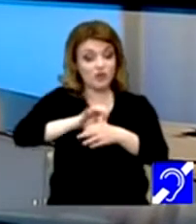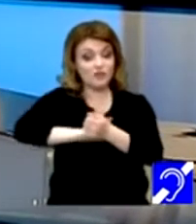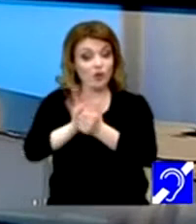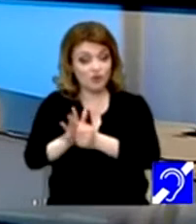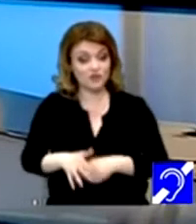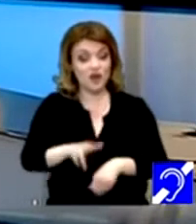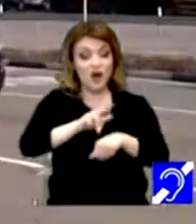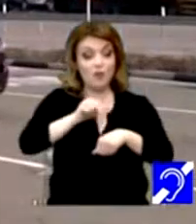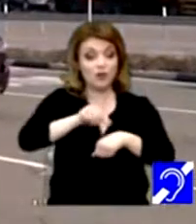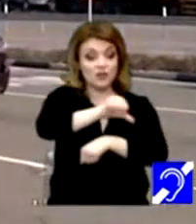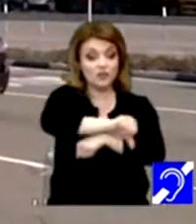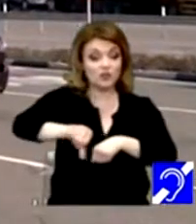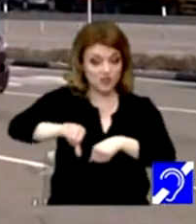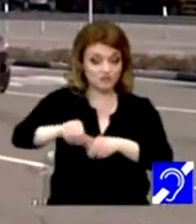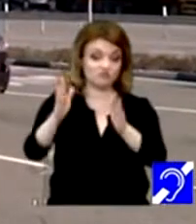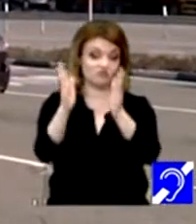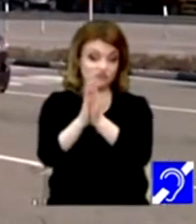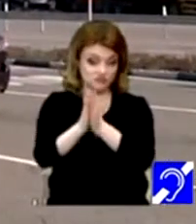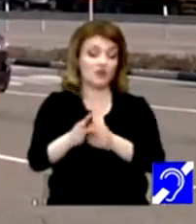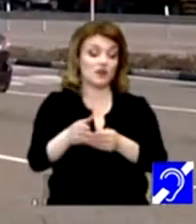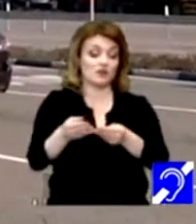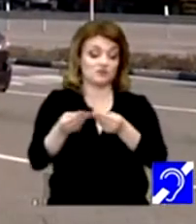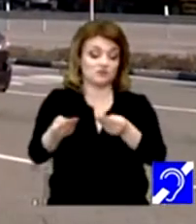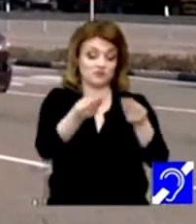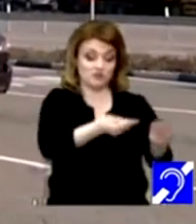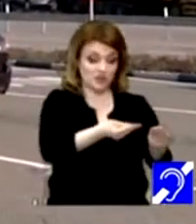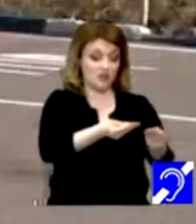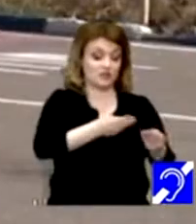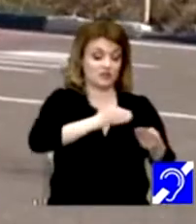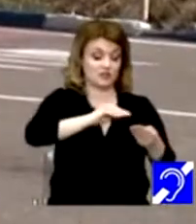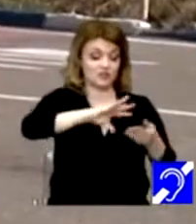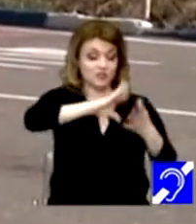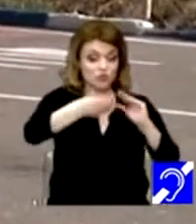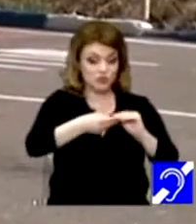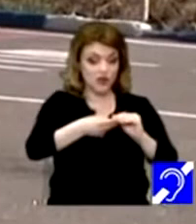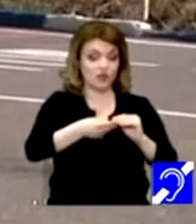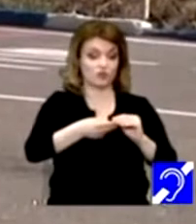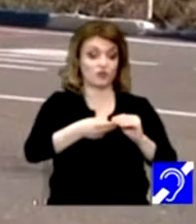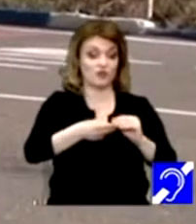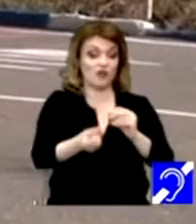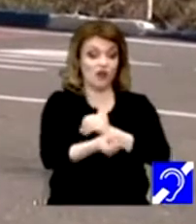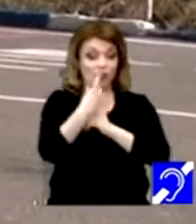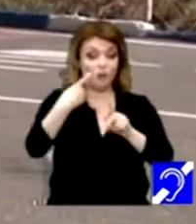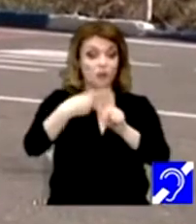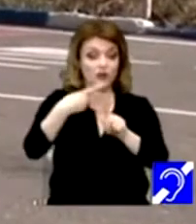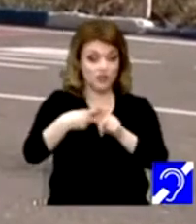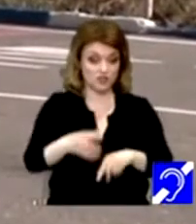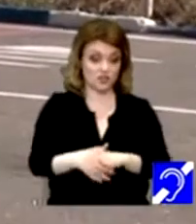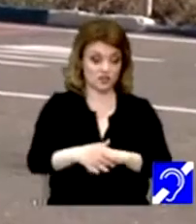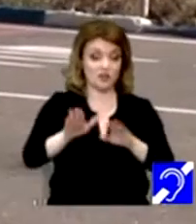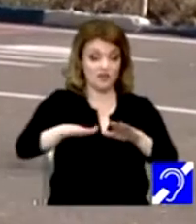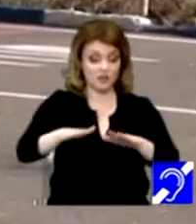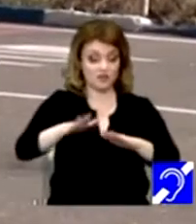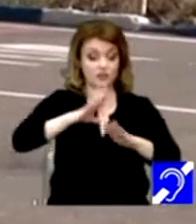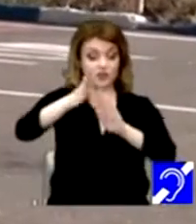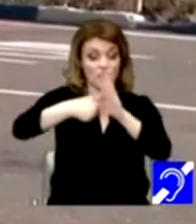COVID. Poliția de frontieră i-a solicitat să prezintă testul care s-a dovedit a fi pozitiv. La fața locului a fost chemată o ambulanță,